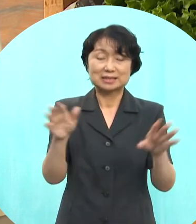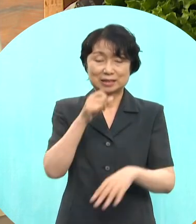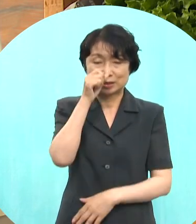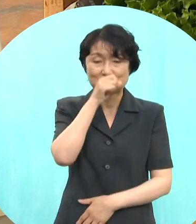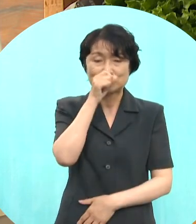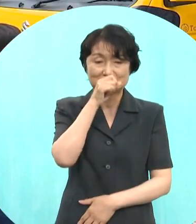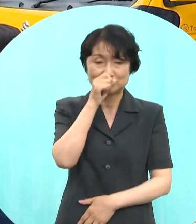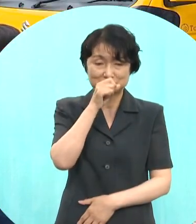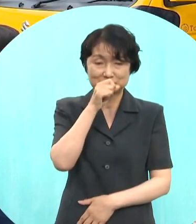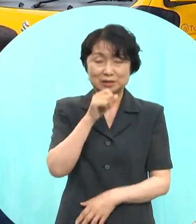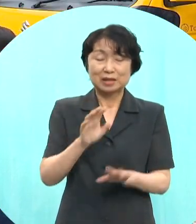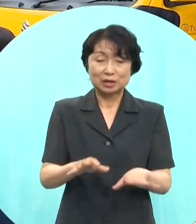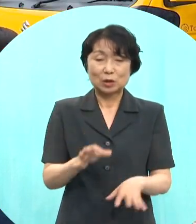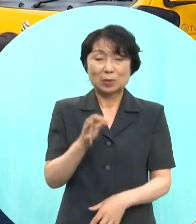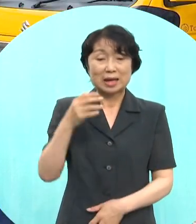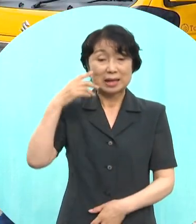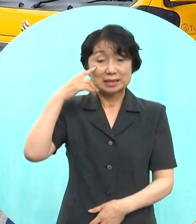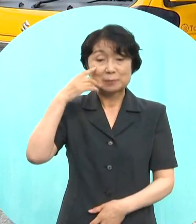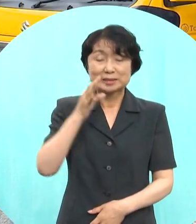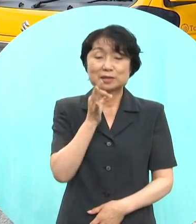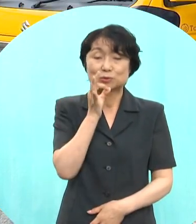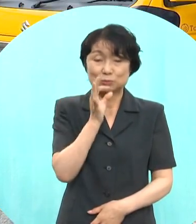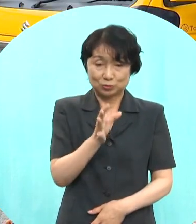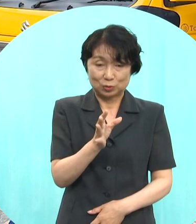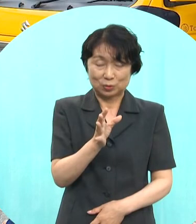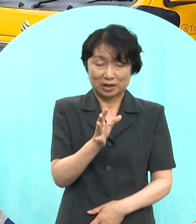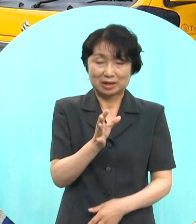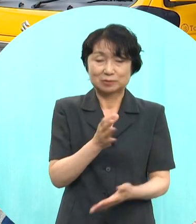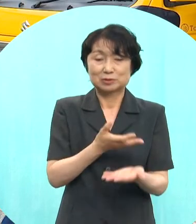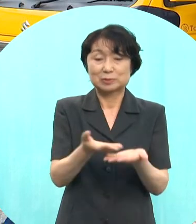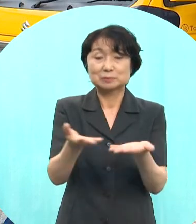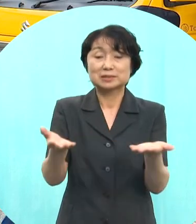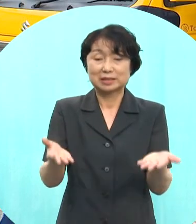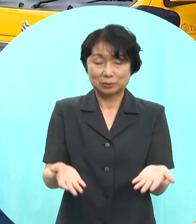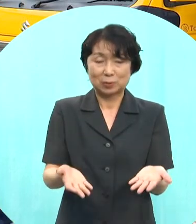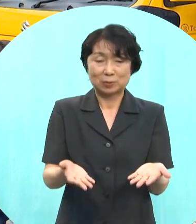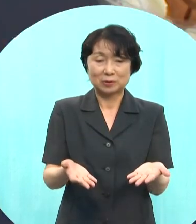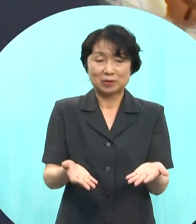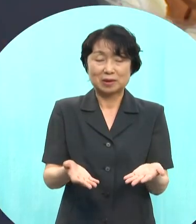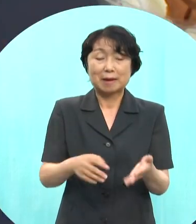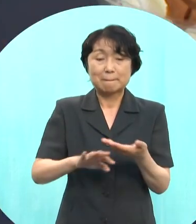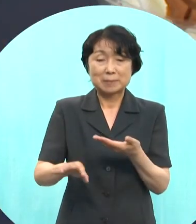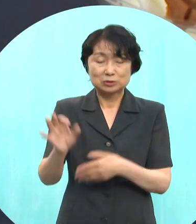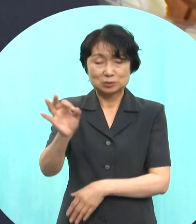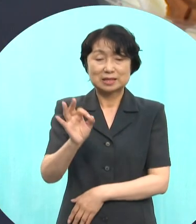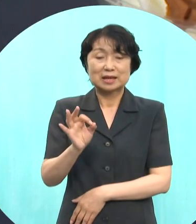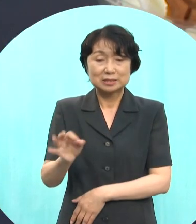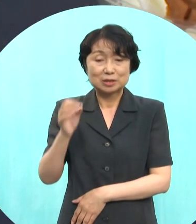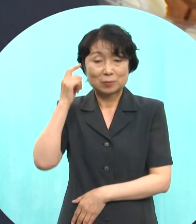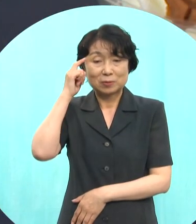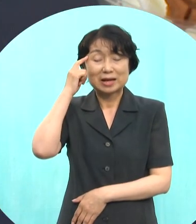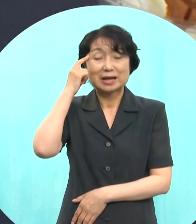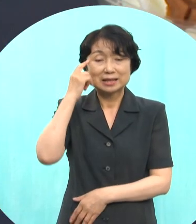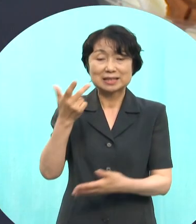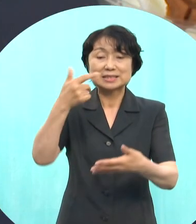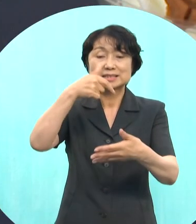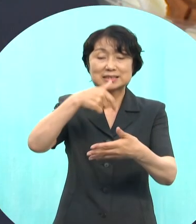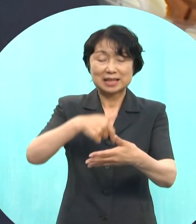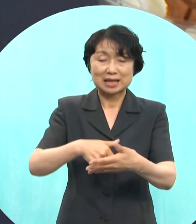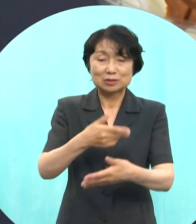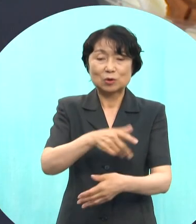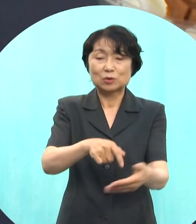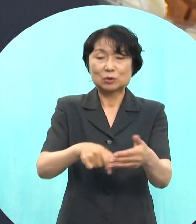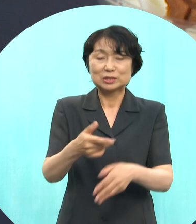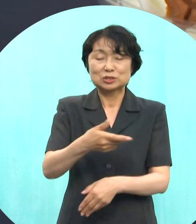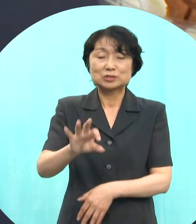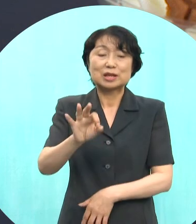定はしておりますけれども、今日は、玉ねぎとかの形の方で無料配布とかもしましたけれども、また別の産品とか考えてですね、市内の農